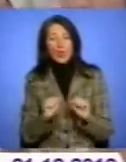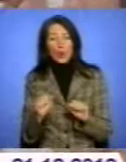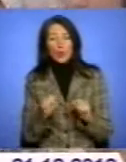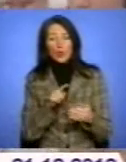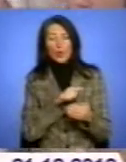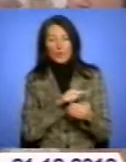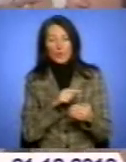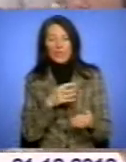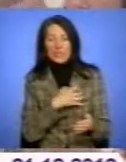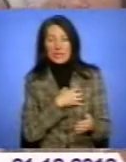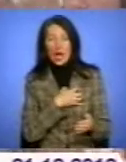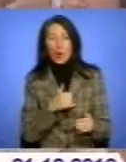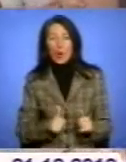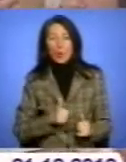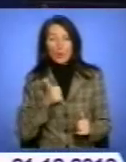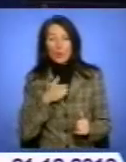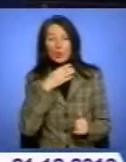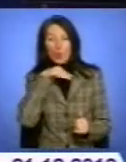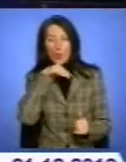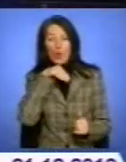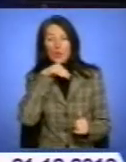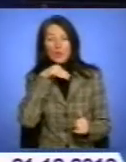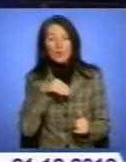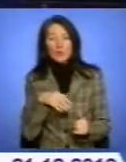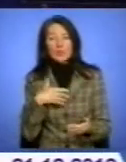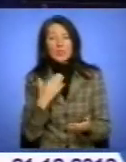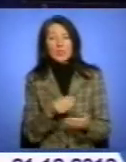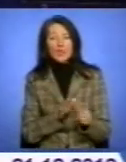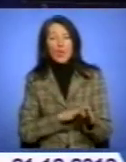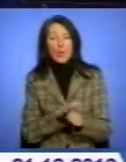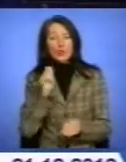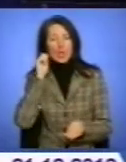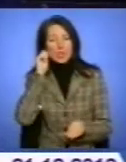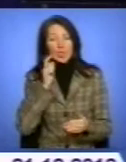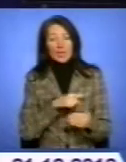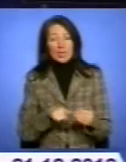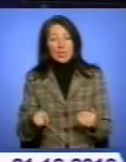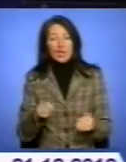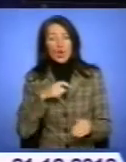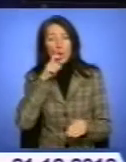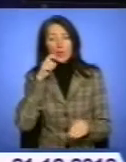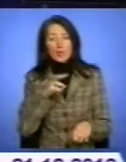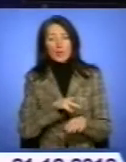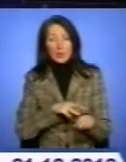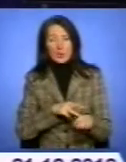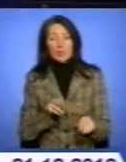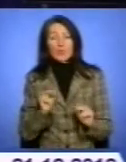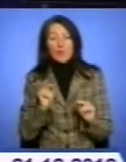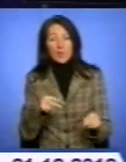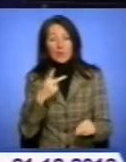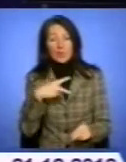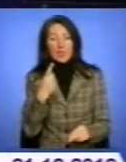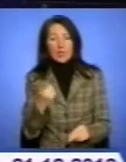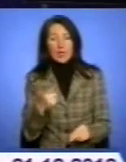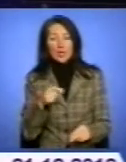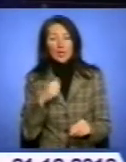професора Національного медичного університету. Своє повноліття відзначили українські правоохоронці. З нагоди 21-ї річниці